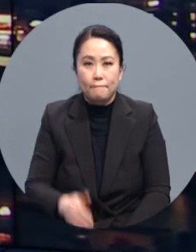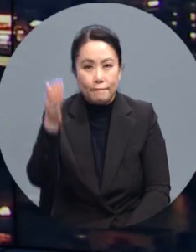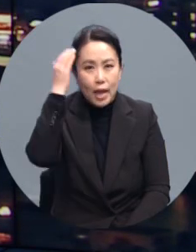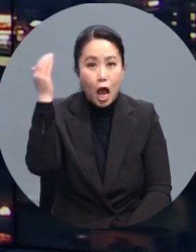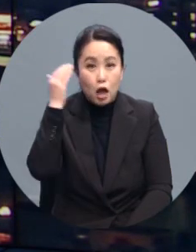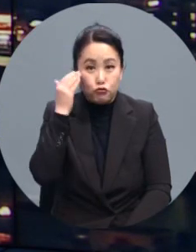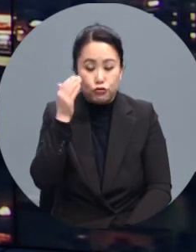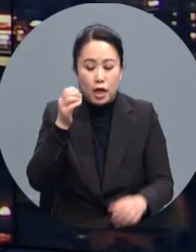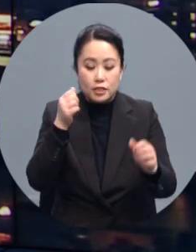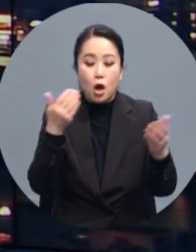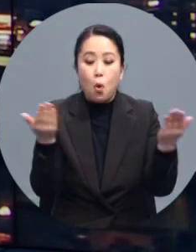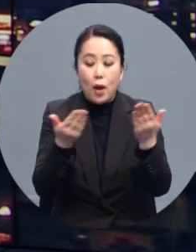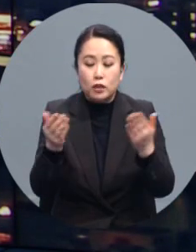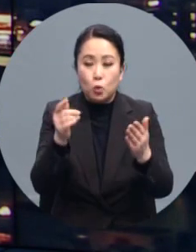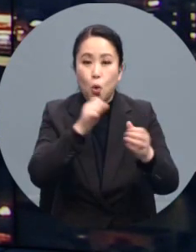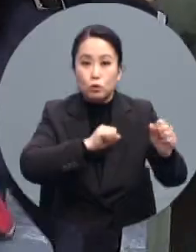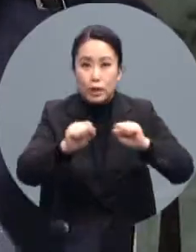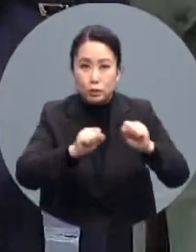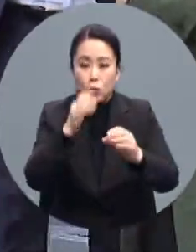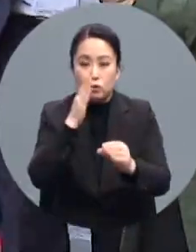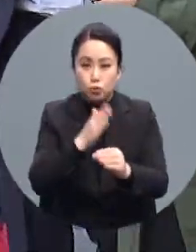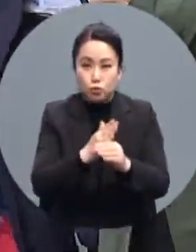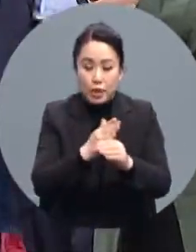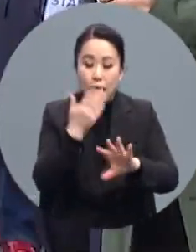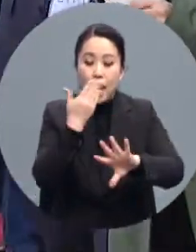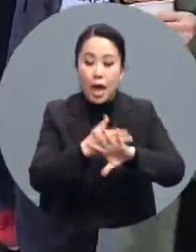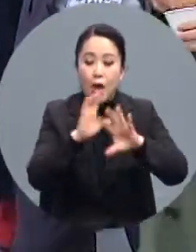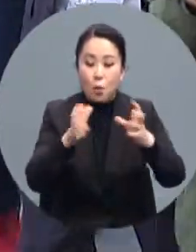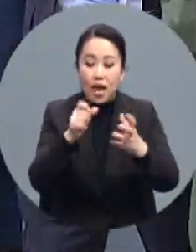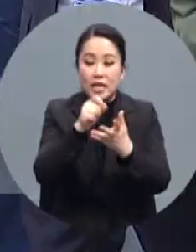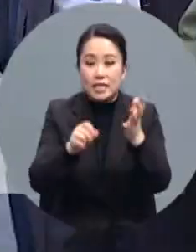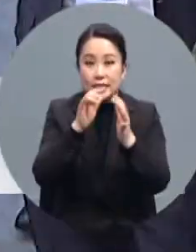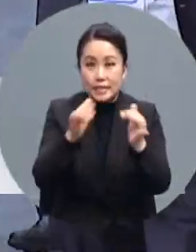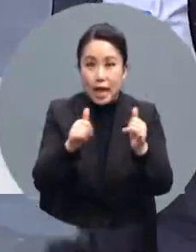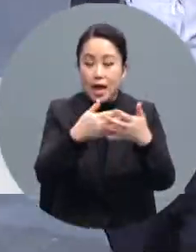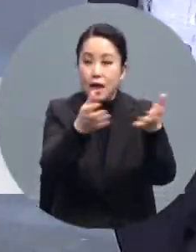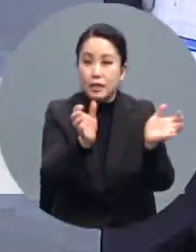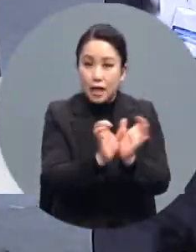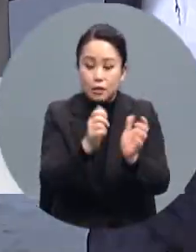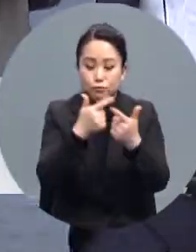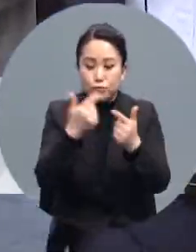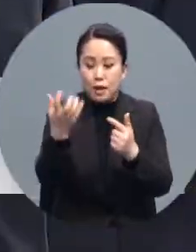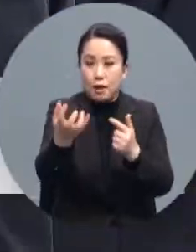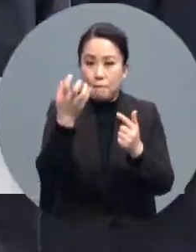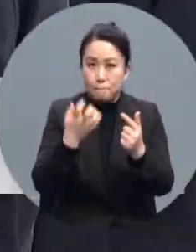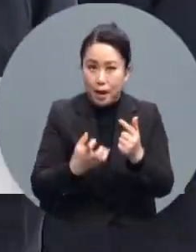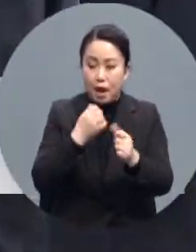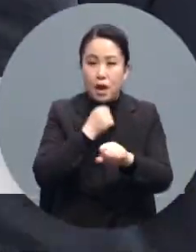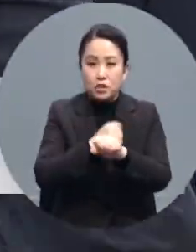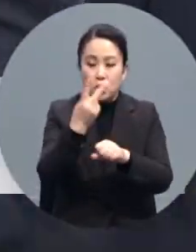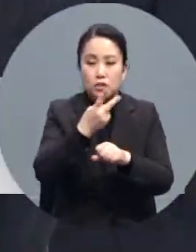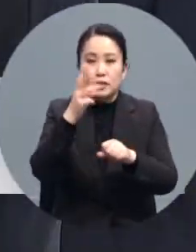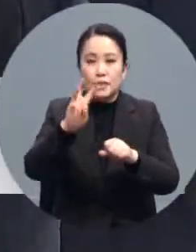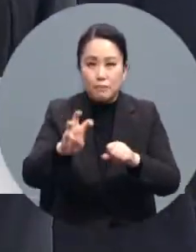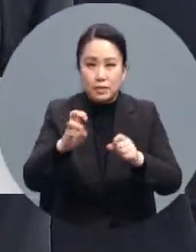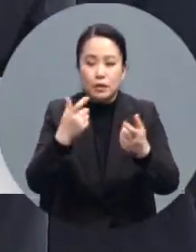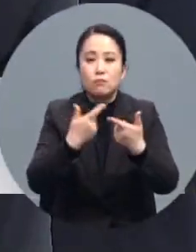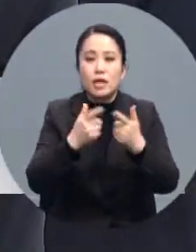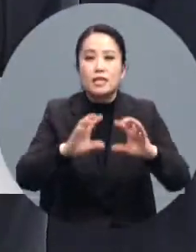한국에 주재하는 주요 외신 기자단이 부산을 방문해 2030 부산 세계박람회 준비 상황을